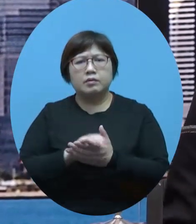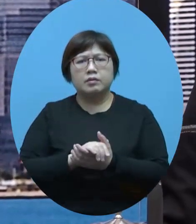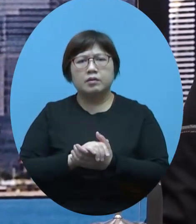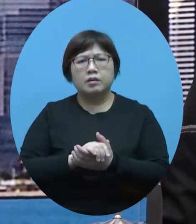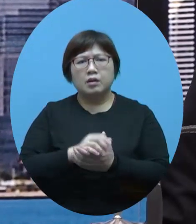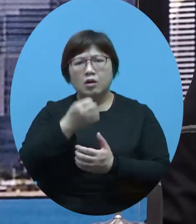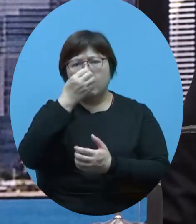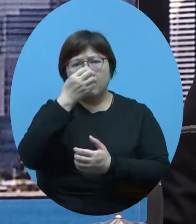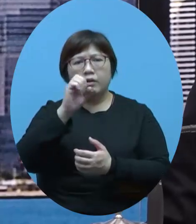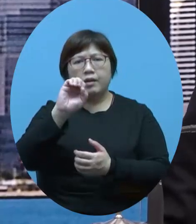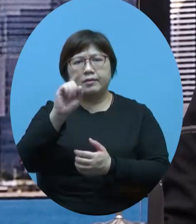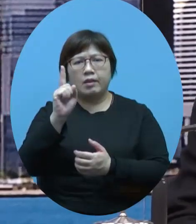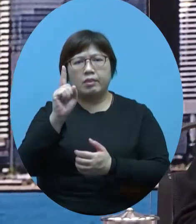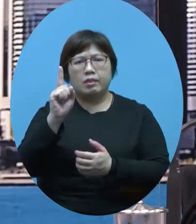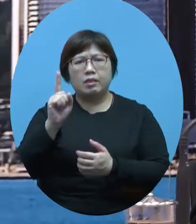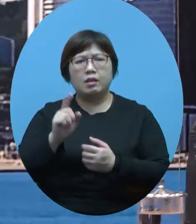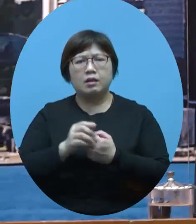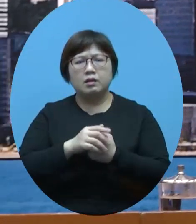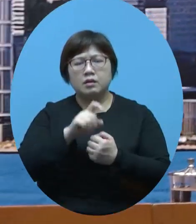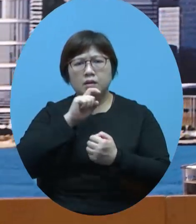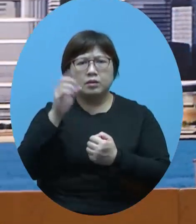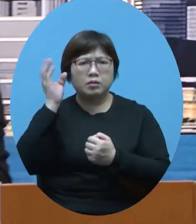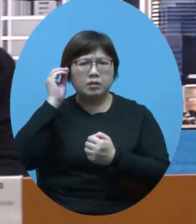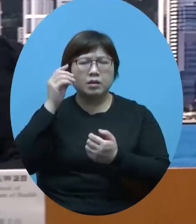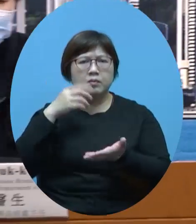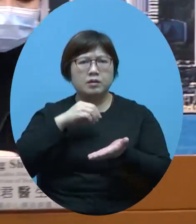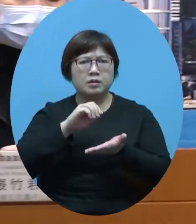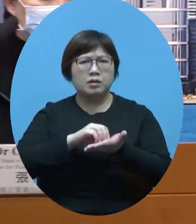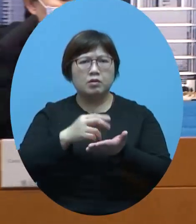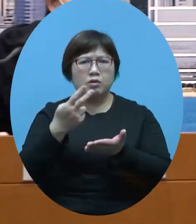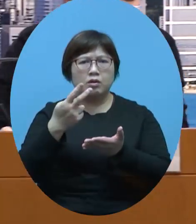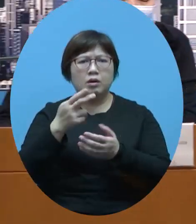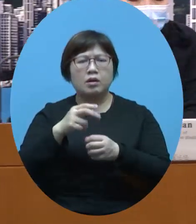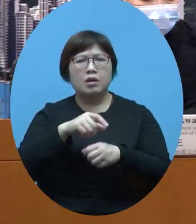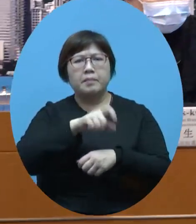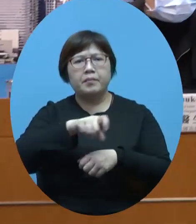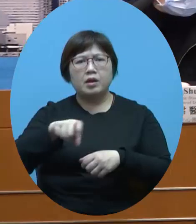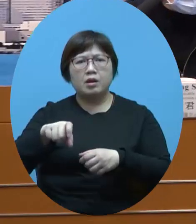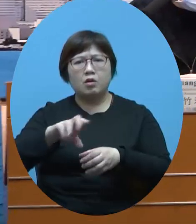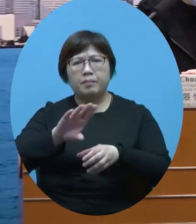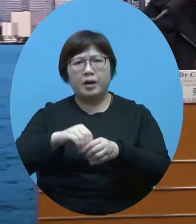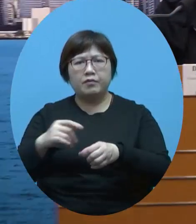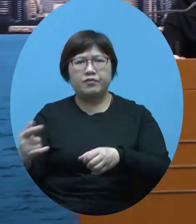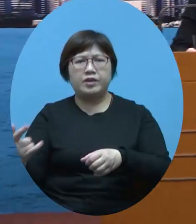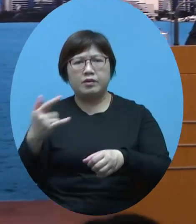香港01的，咁想問翻咧，就係有消息就話今日確診咗2名秘魯包機翻香港嘅人士啦。